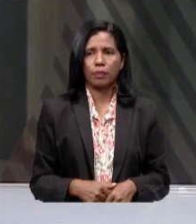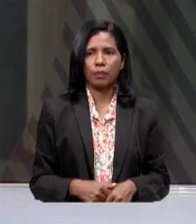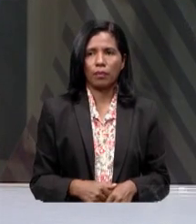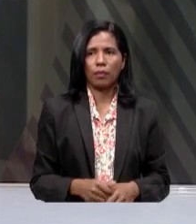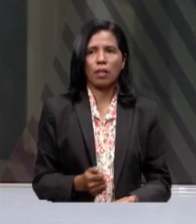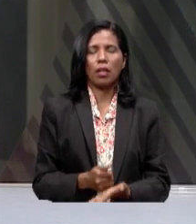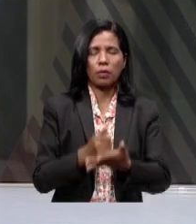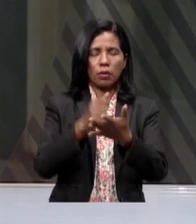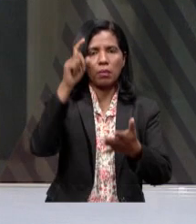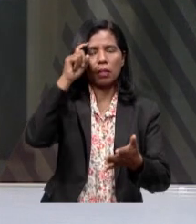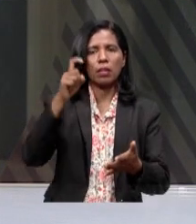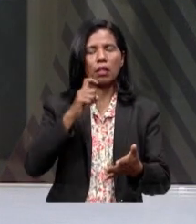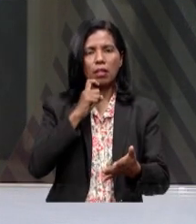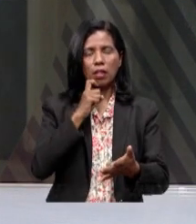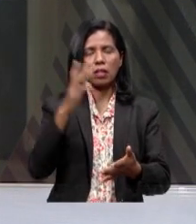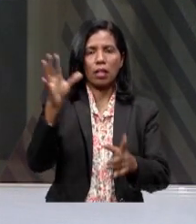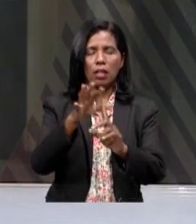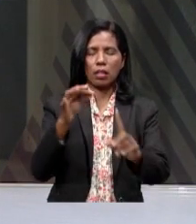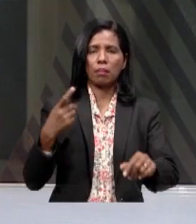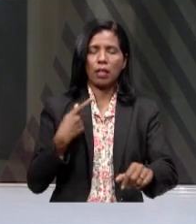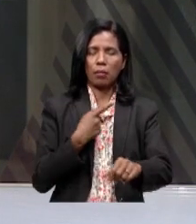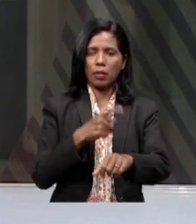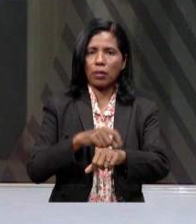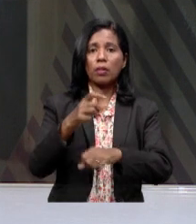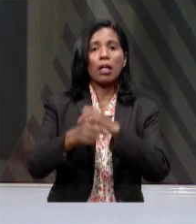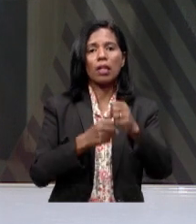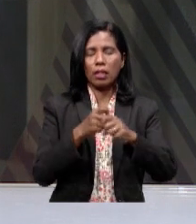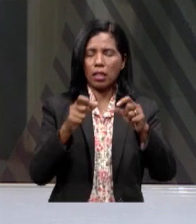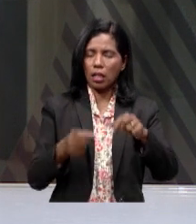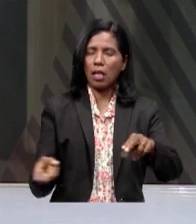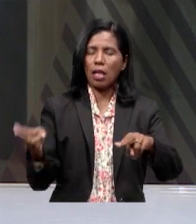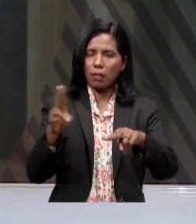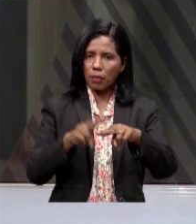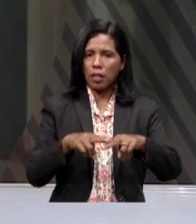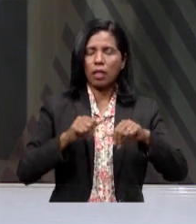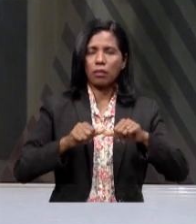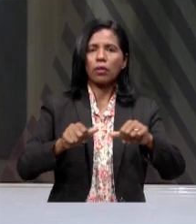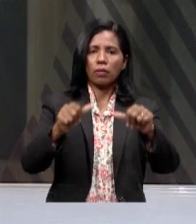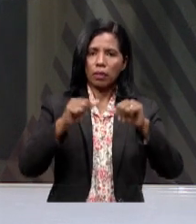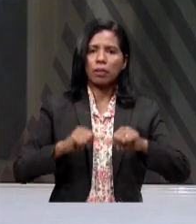apoio ba kaira la Sanana Gusmão e a eleição parlamentar Tinané aumenta ba bebek.